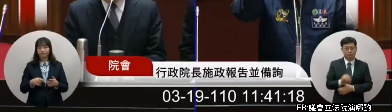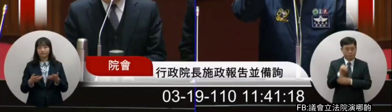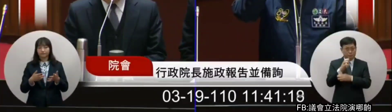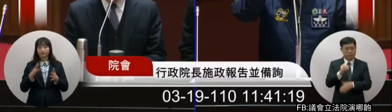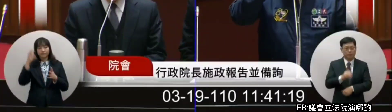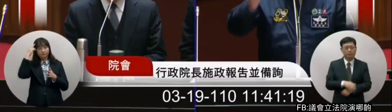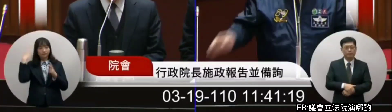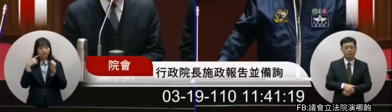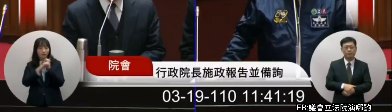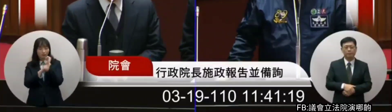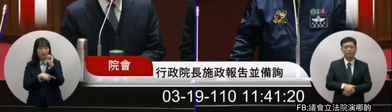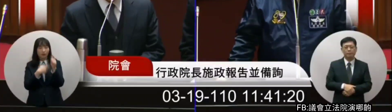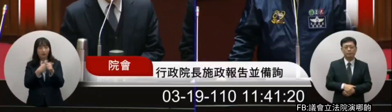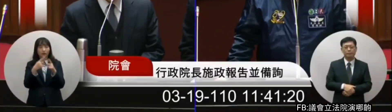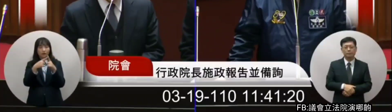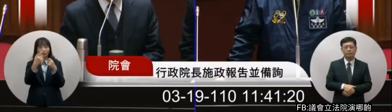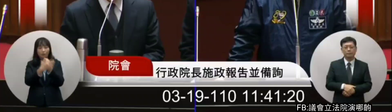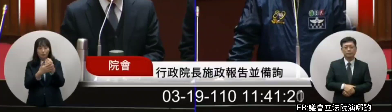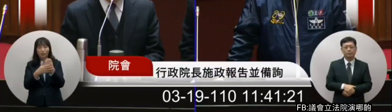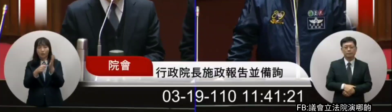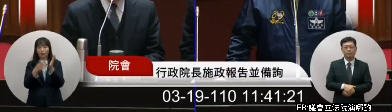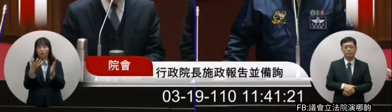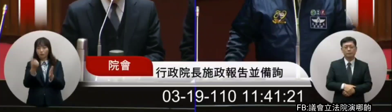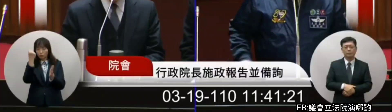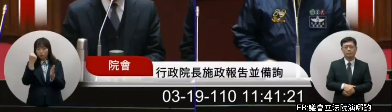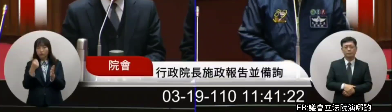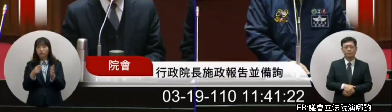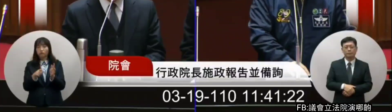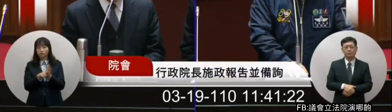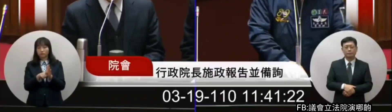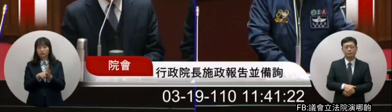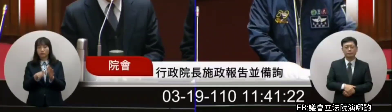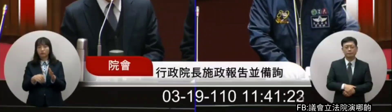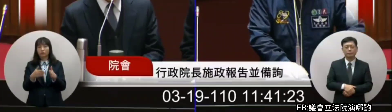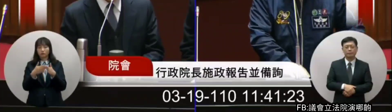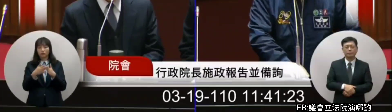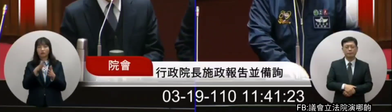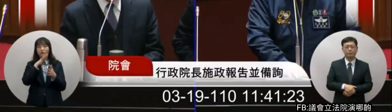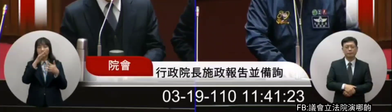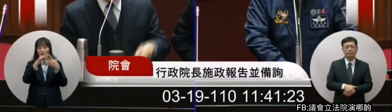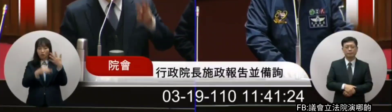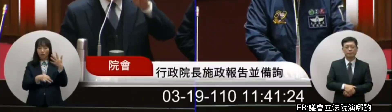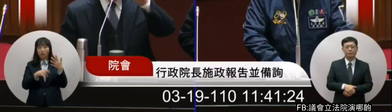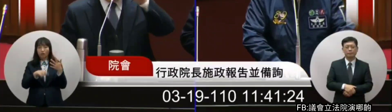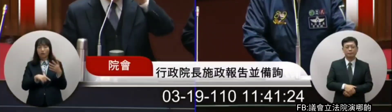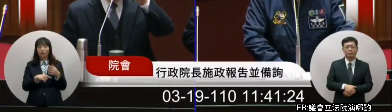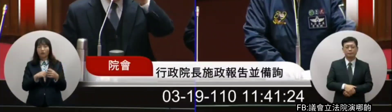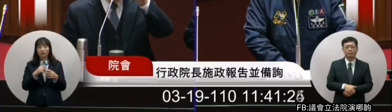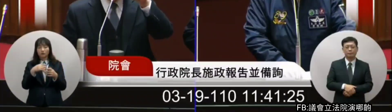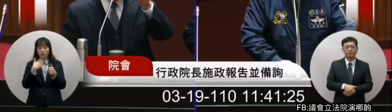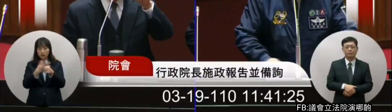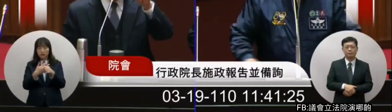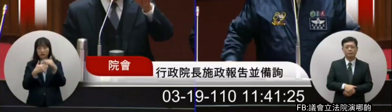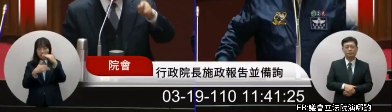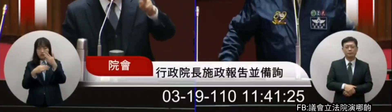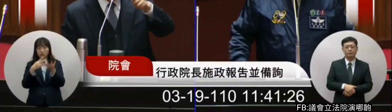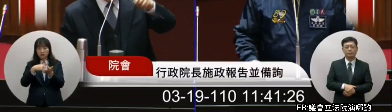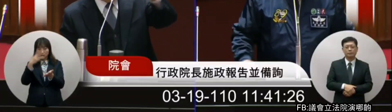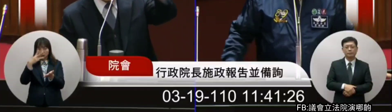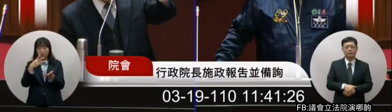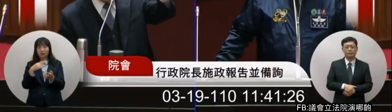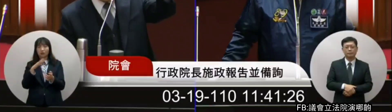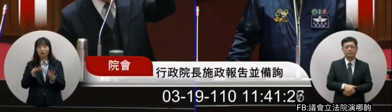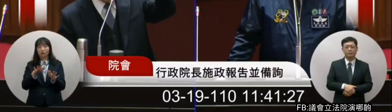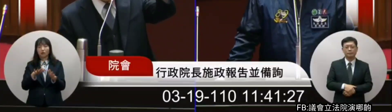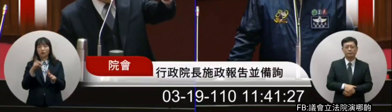在宪法保障人民姓名权的同时，我们当然姓名条例有时候只限3次，那